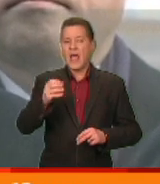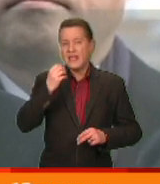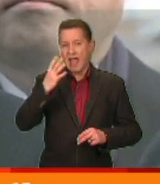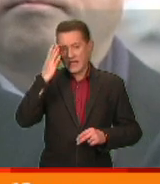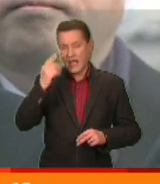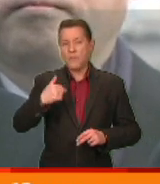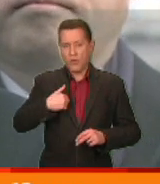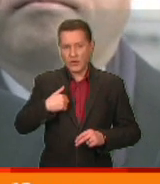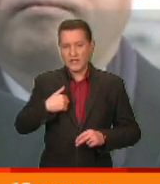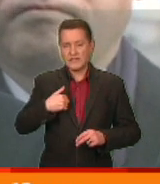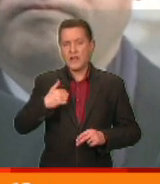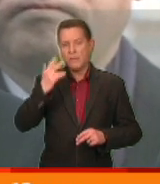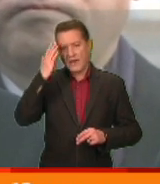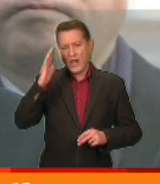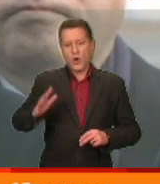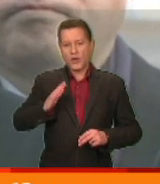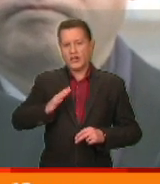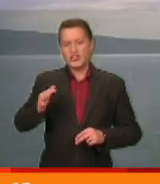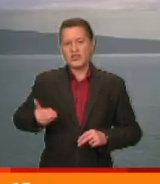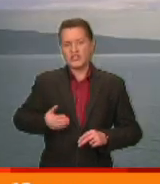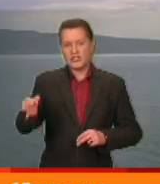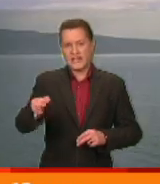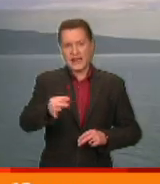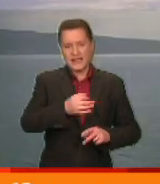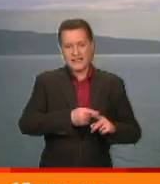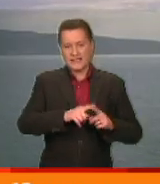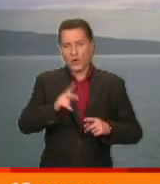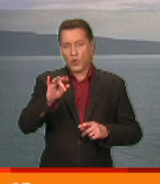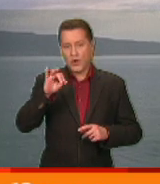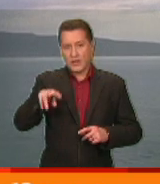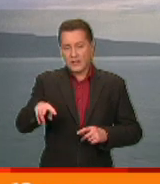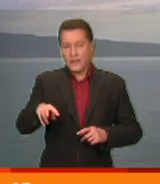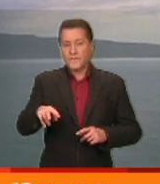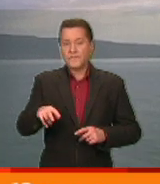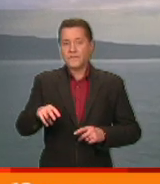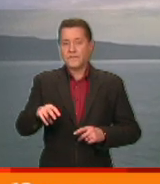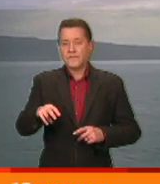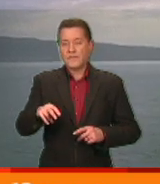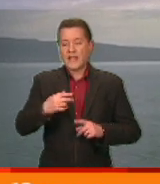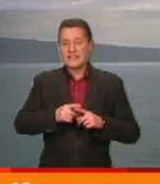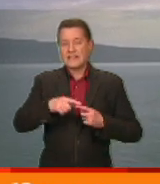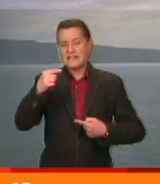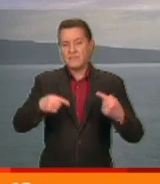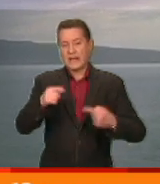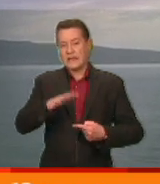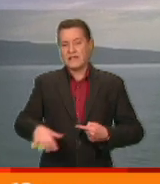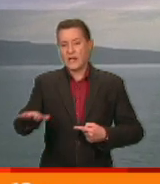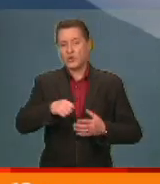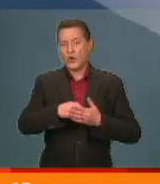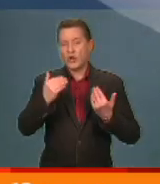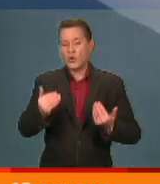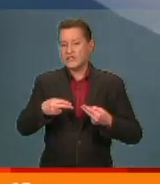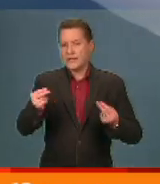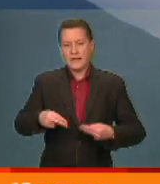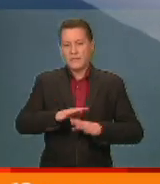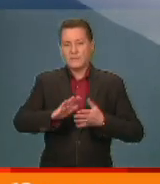думки і мрії колишніх жителів цих островів відзначу що через спірні території між країнами досі не підписано